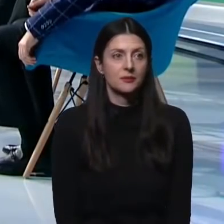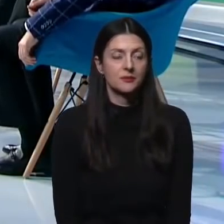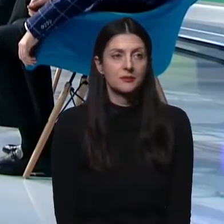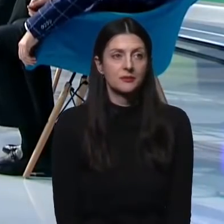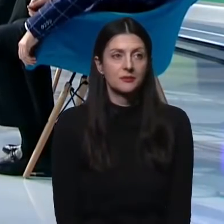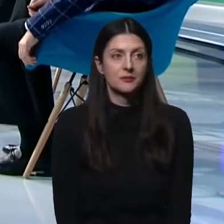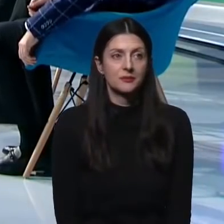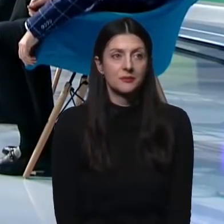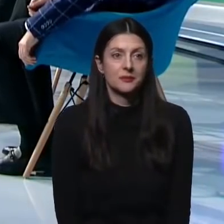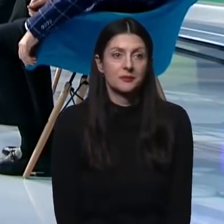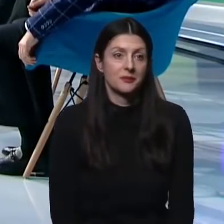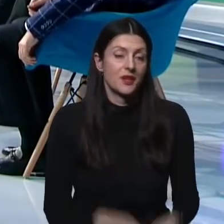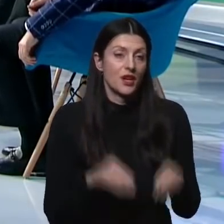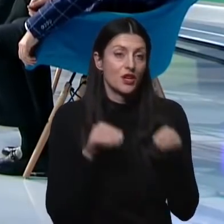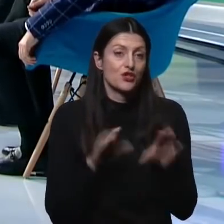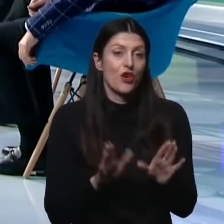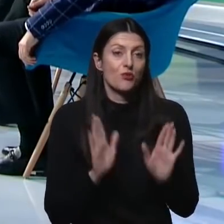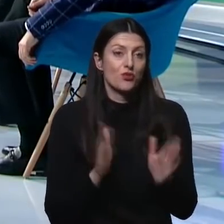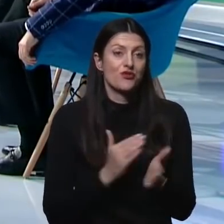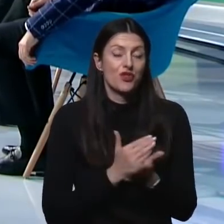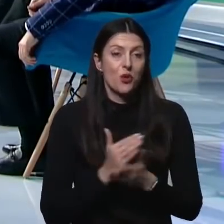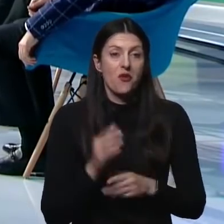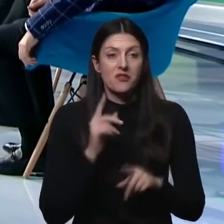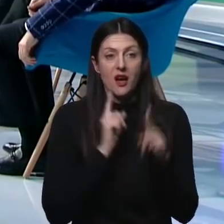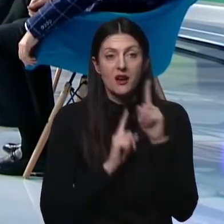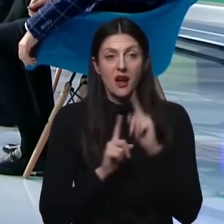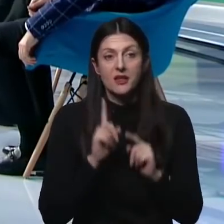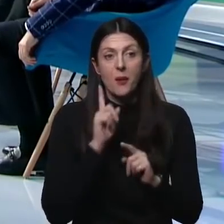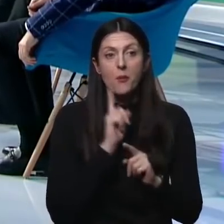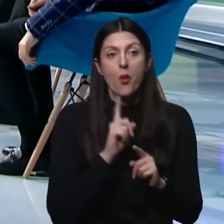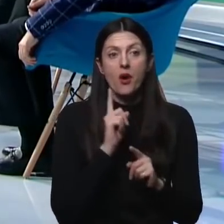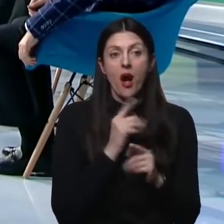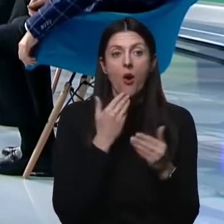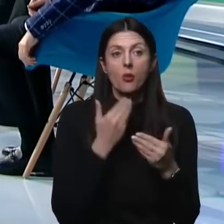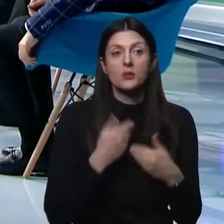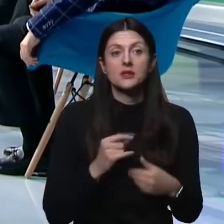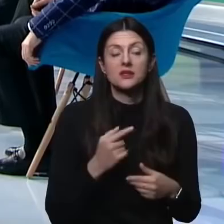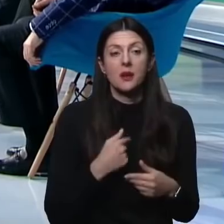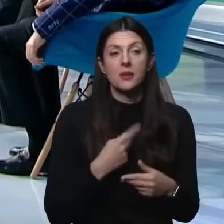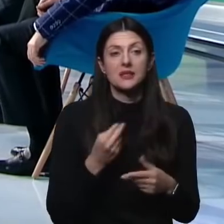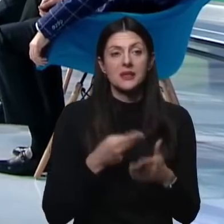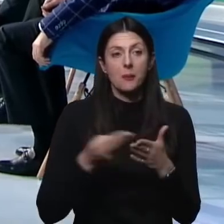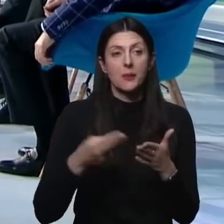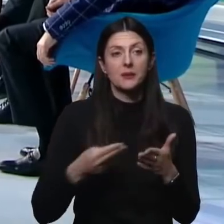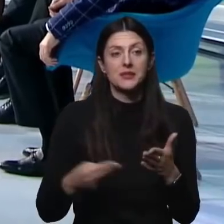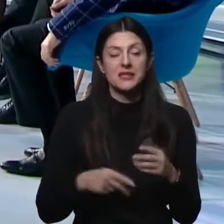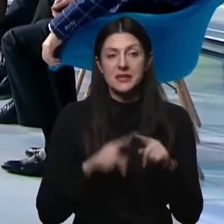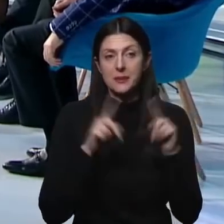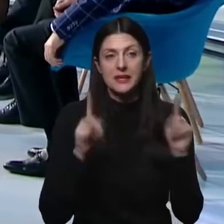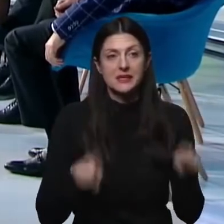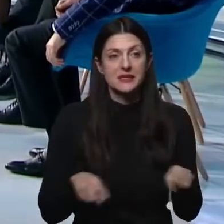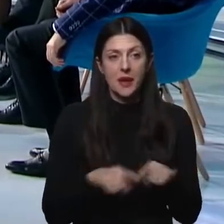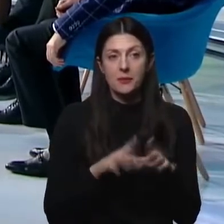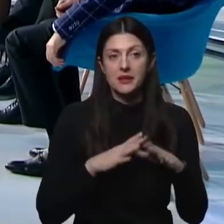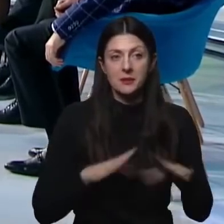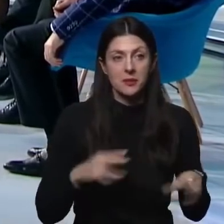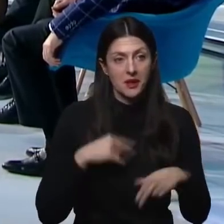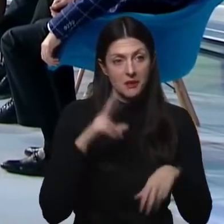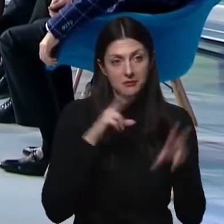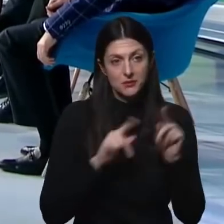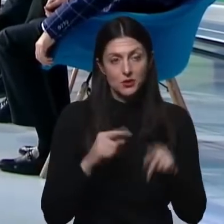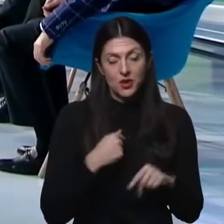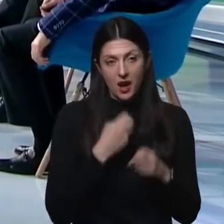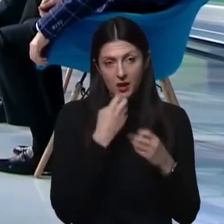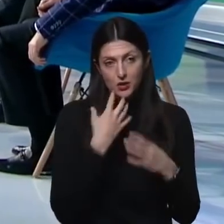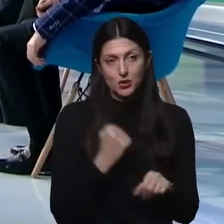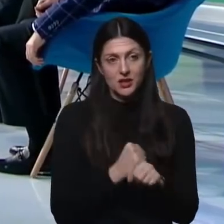Ну, да. Решать будет Верховная Рада. Пока обращений ко мне за подписными листами не было. Я надеюсь, что я работу свою хорошо